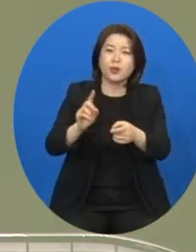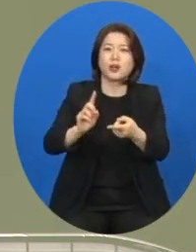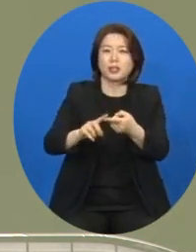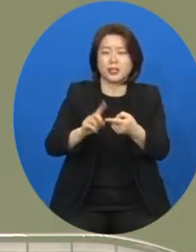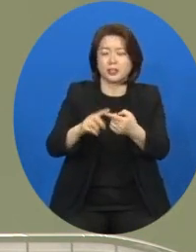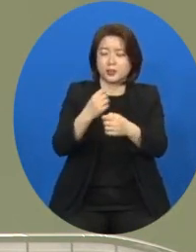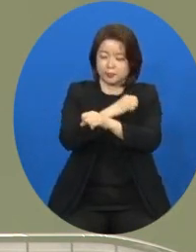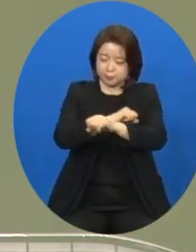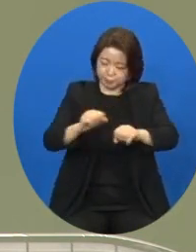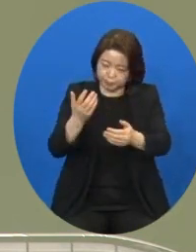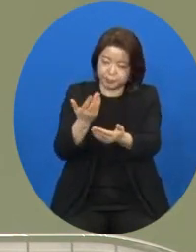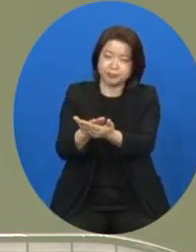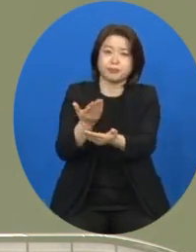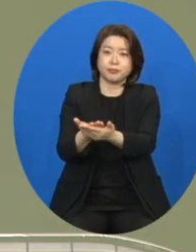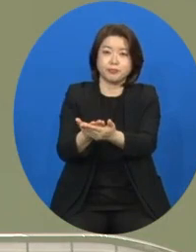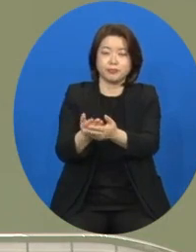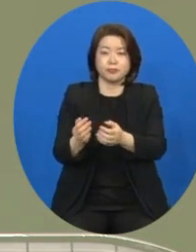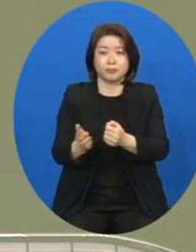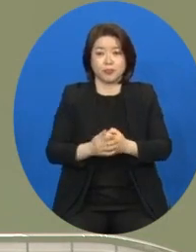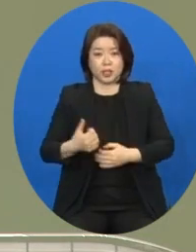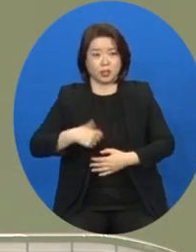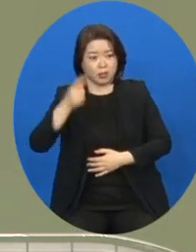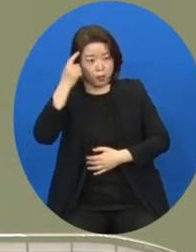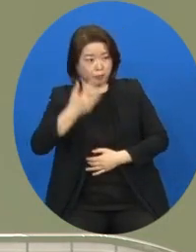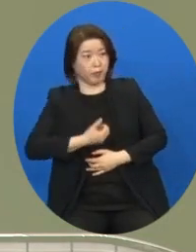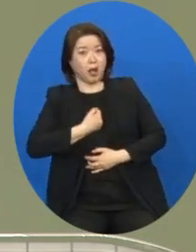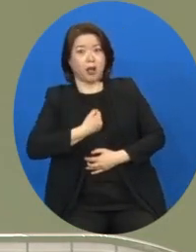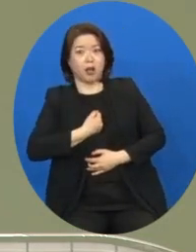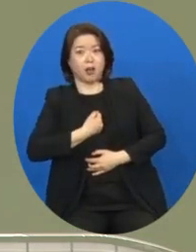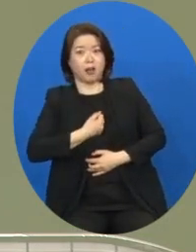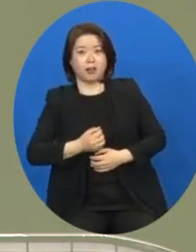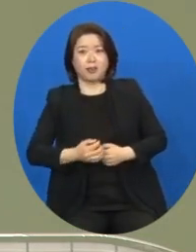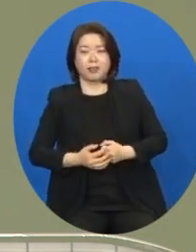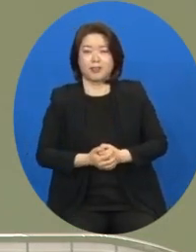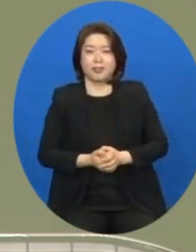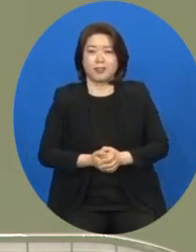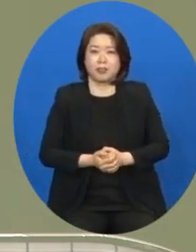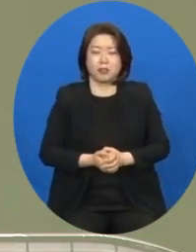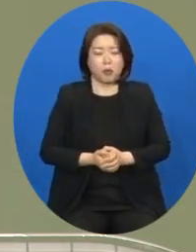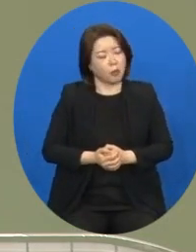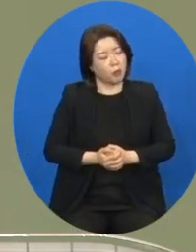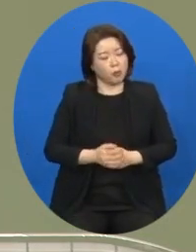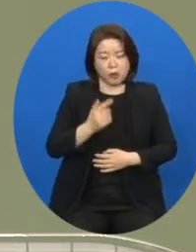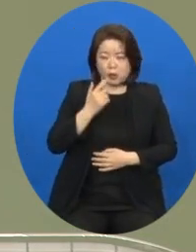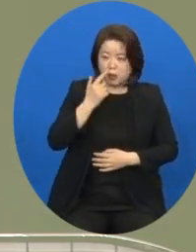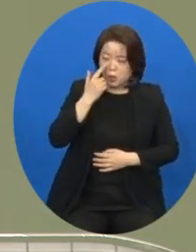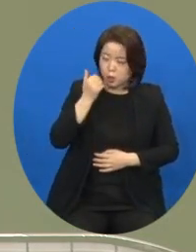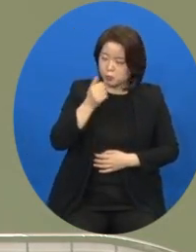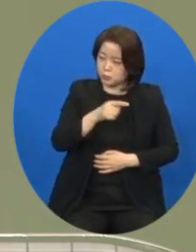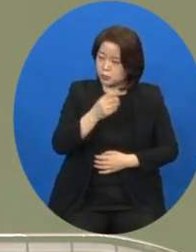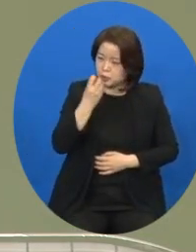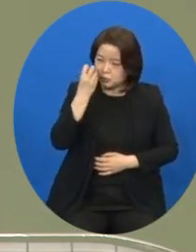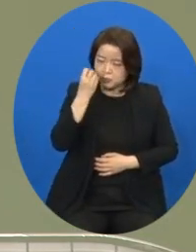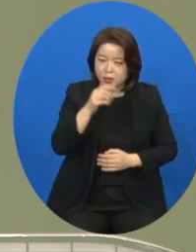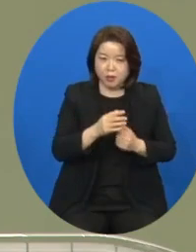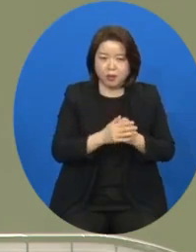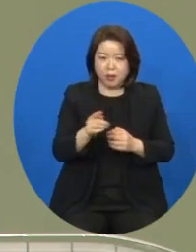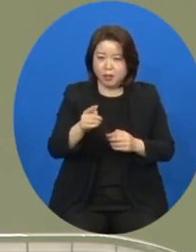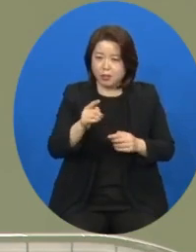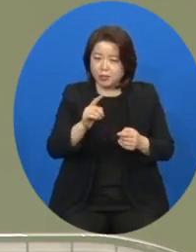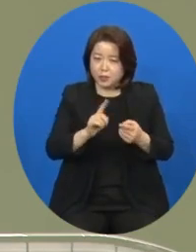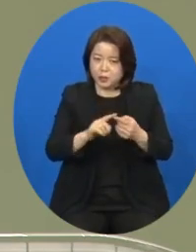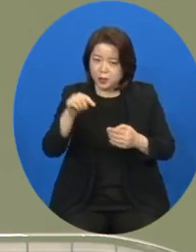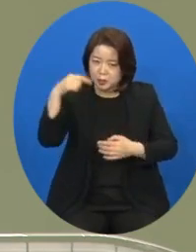용서해달라. 아들이 충격을 받았어요. 야, 아버지가 이러다가 터지는 거